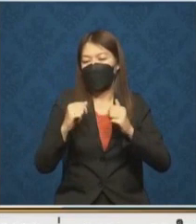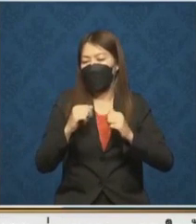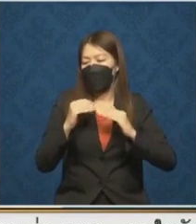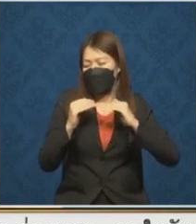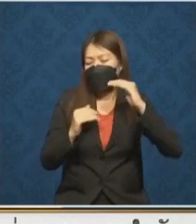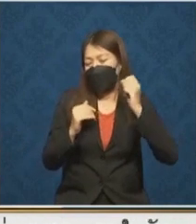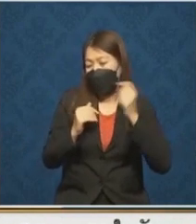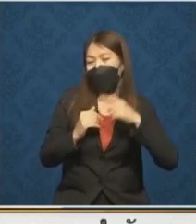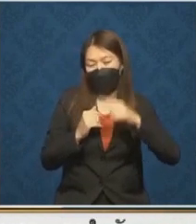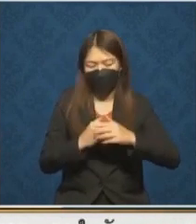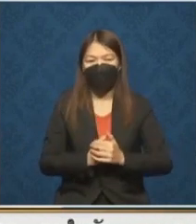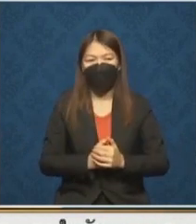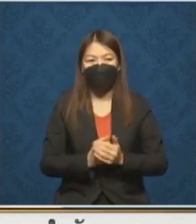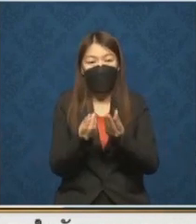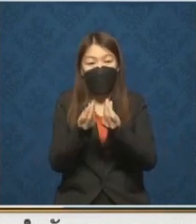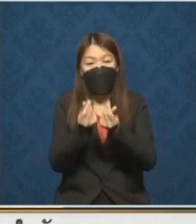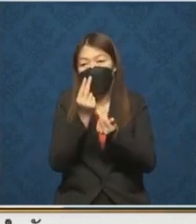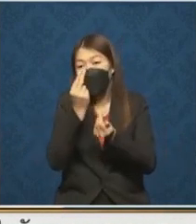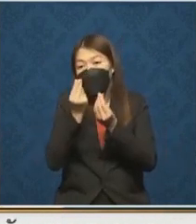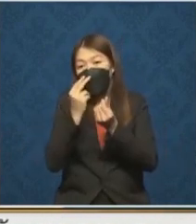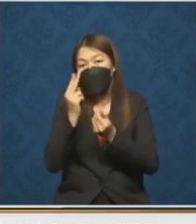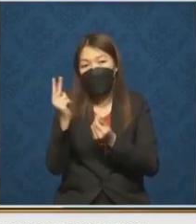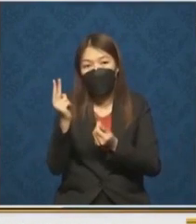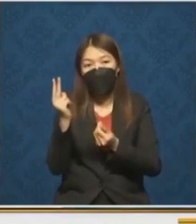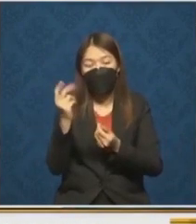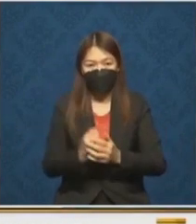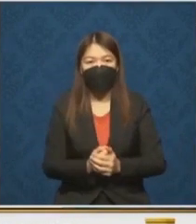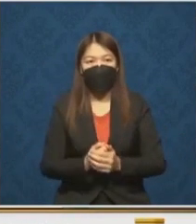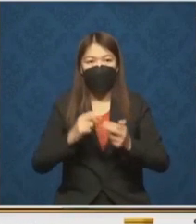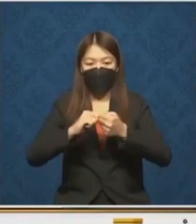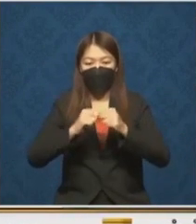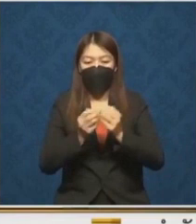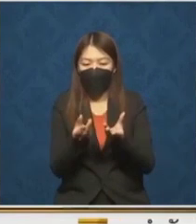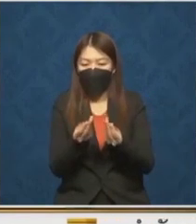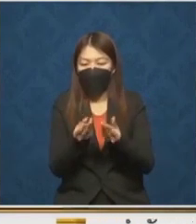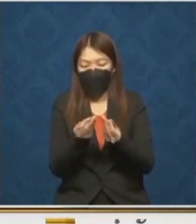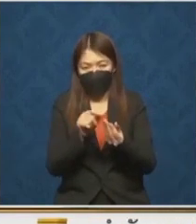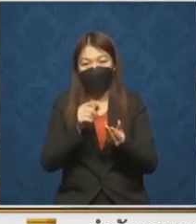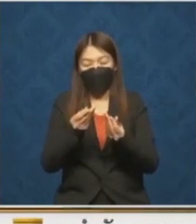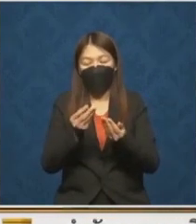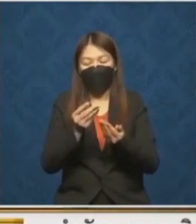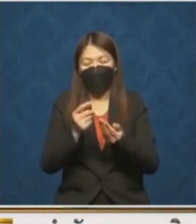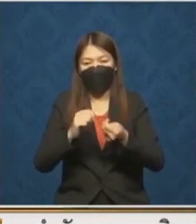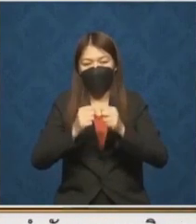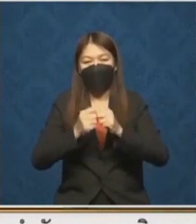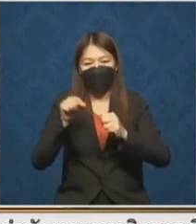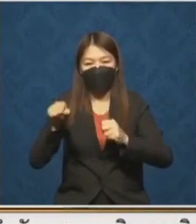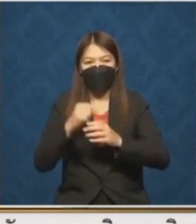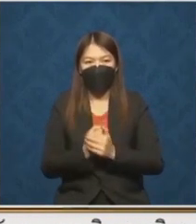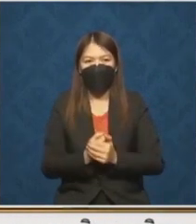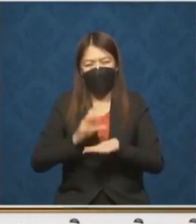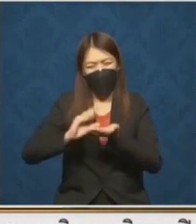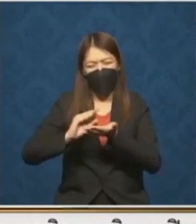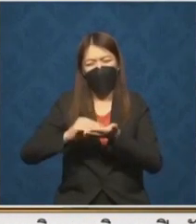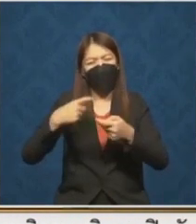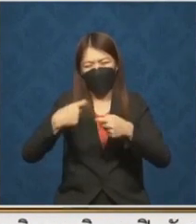ิกรครั ผมจะเอาตัเลขใหดูสักนิดปัญหาที่ดินเป็นแนสนทยาจะหาข้อ